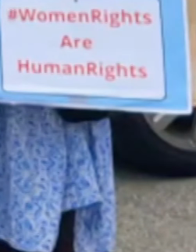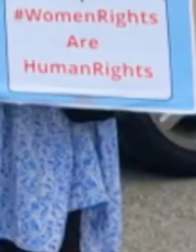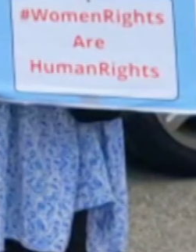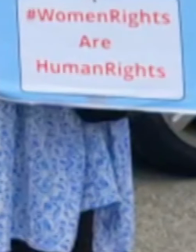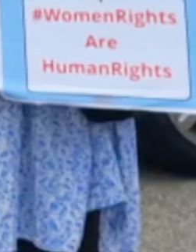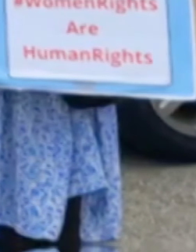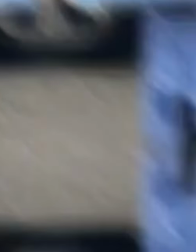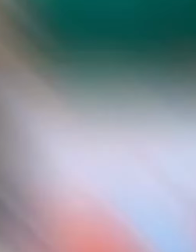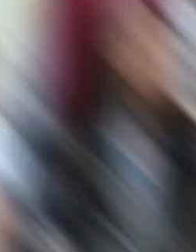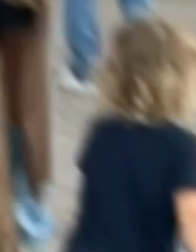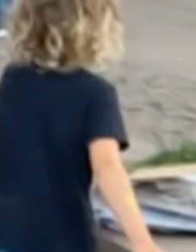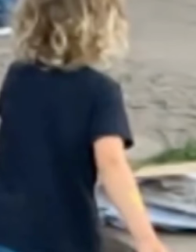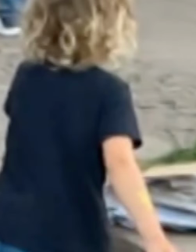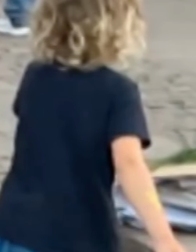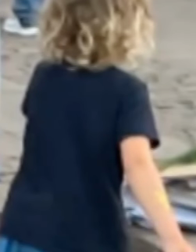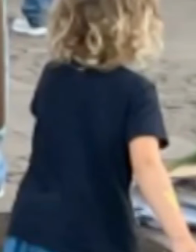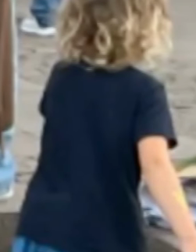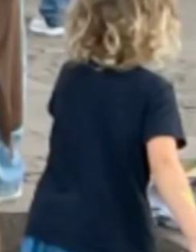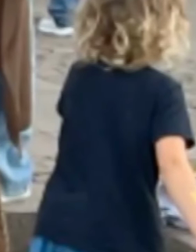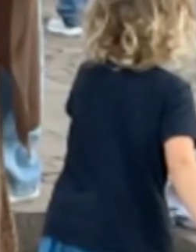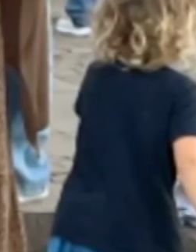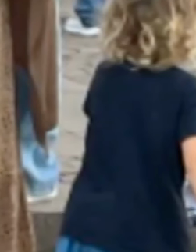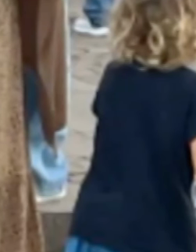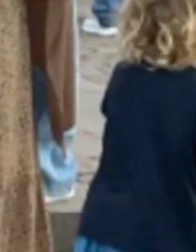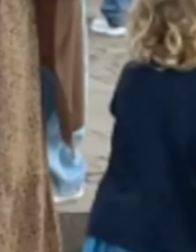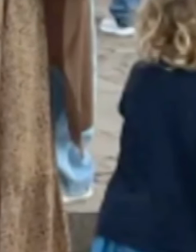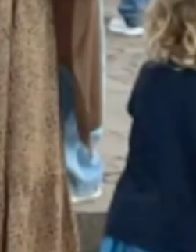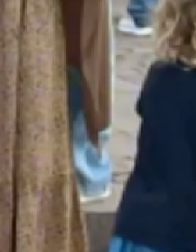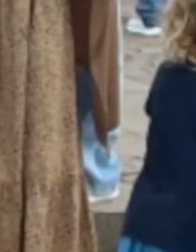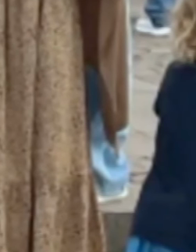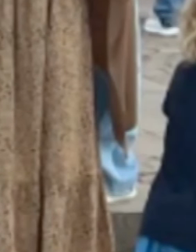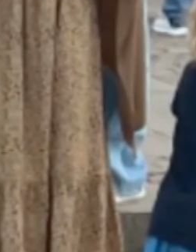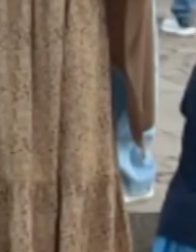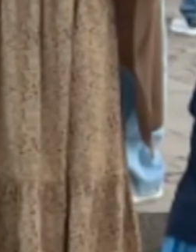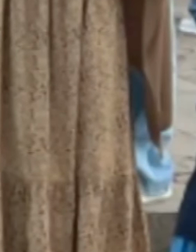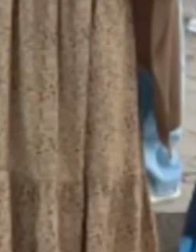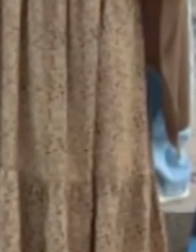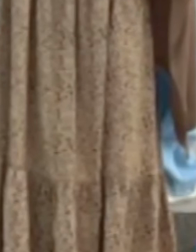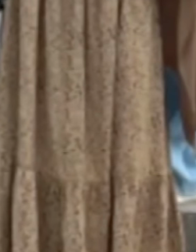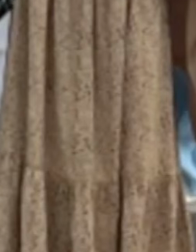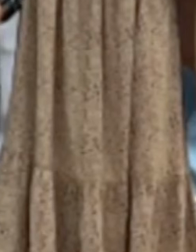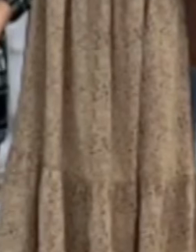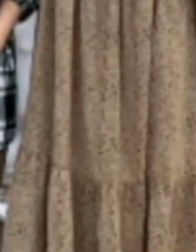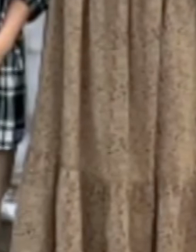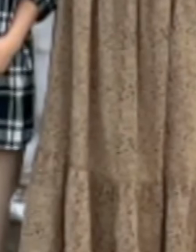Und auch Leiterin ein Institut und NGOs in Afghanistan.